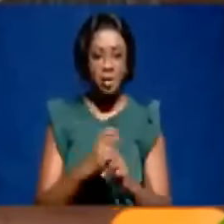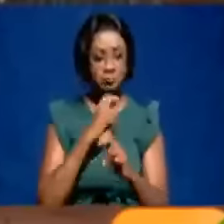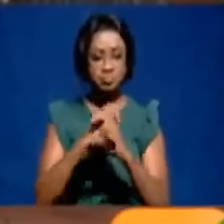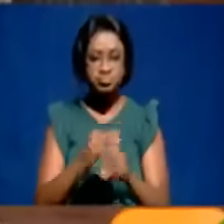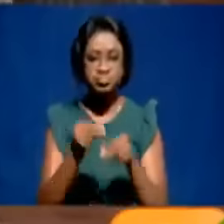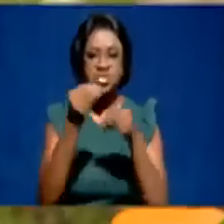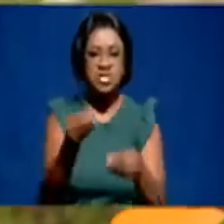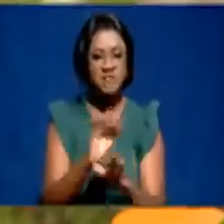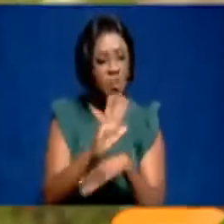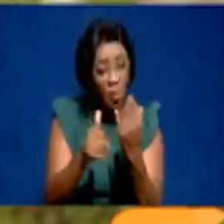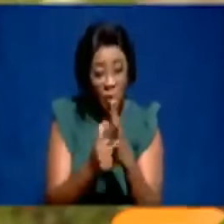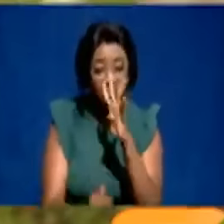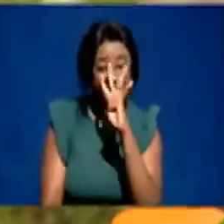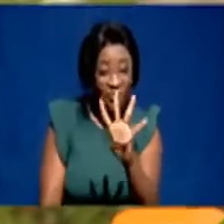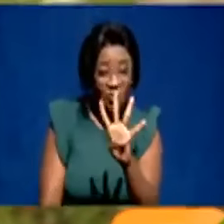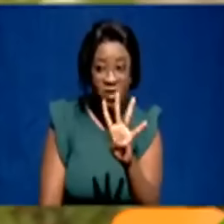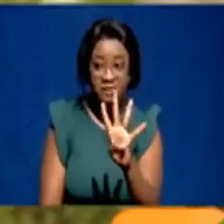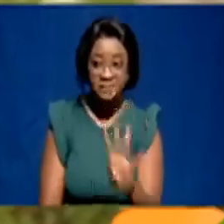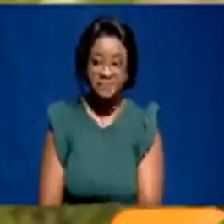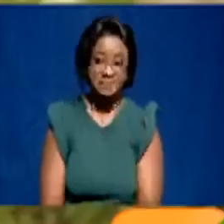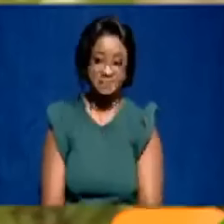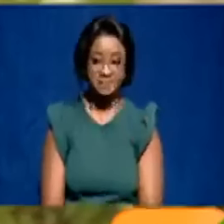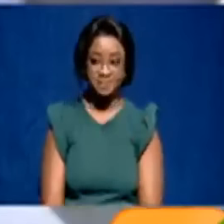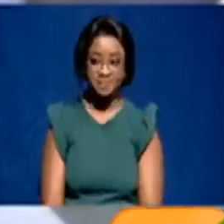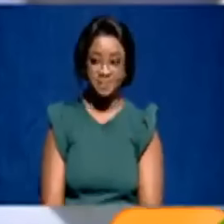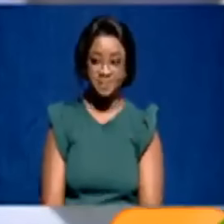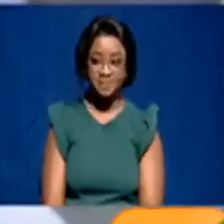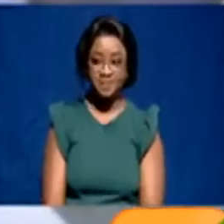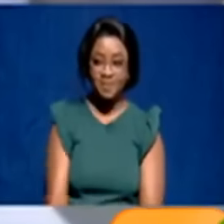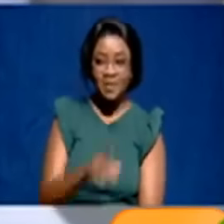zake zote nne? Nikaona ile namba ni Brian,